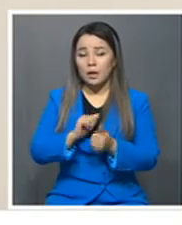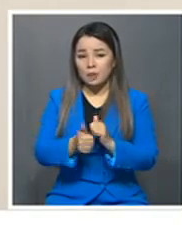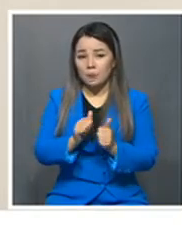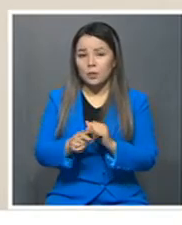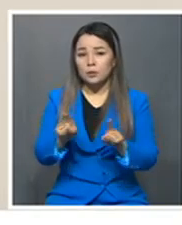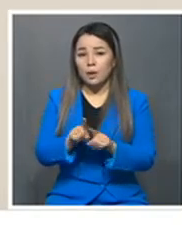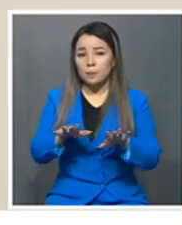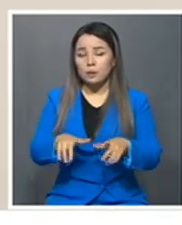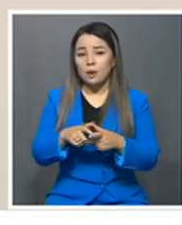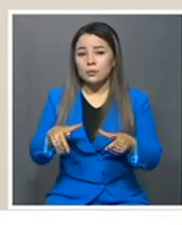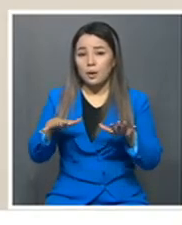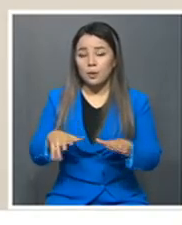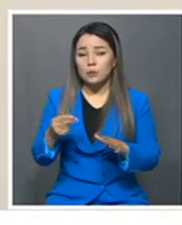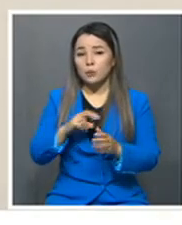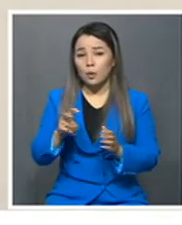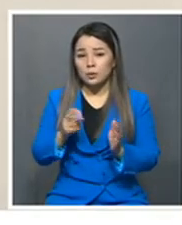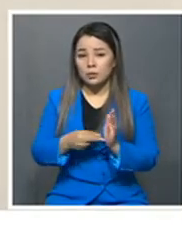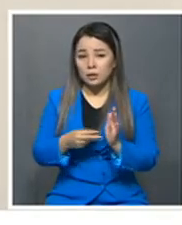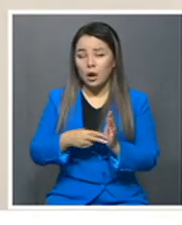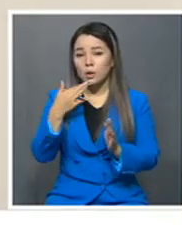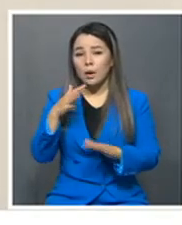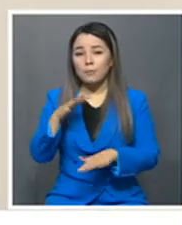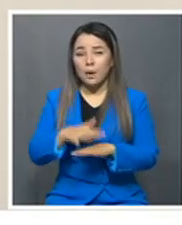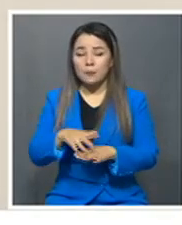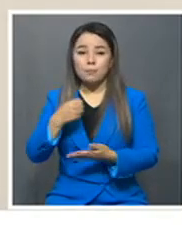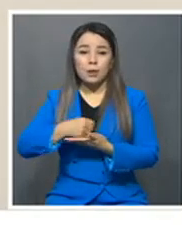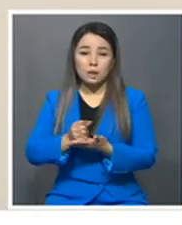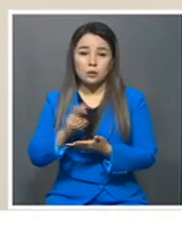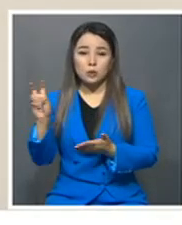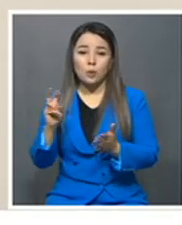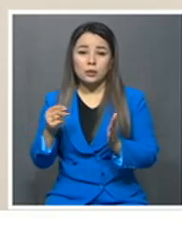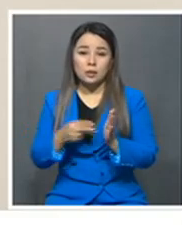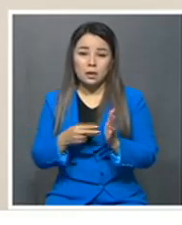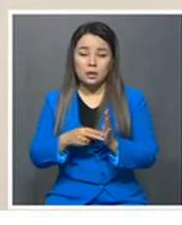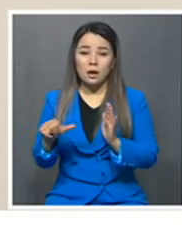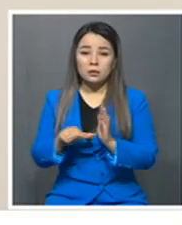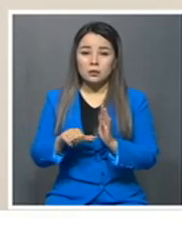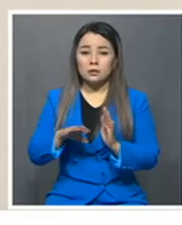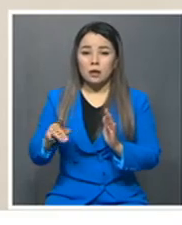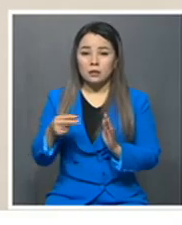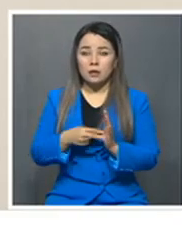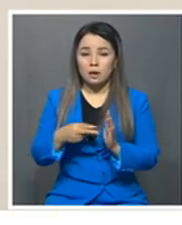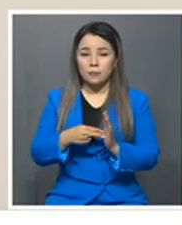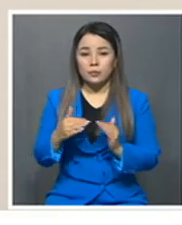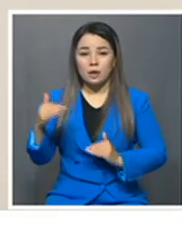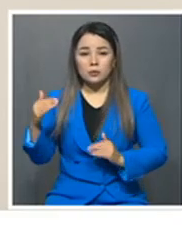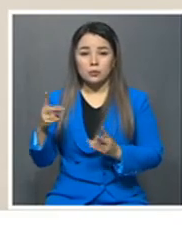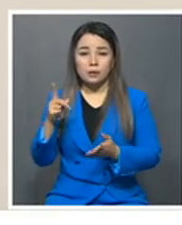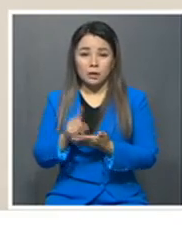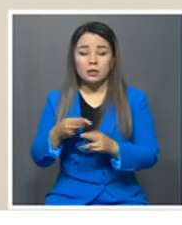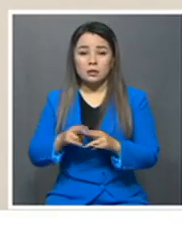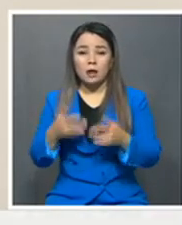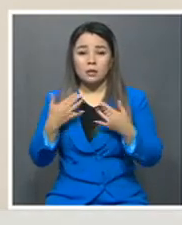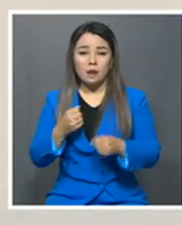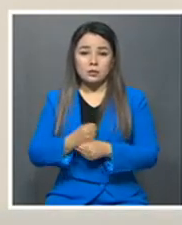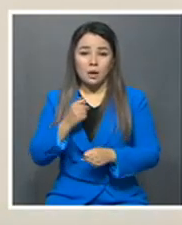пунктте сатылатын доллардың бағамы ұлттық банк бекіткен доллар бағамынан 6 теңге айырмашылықта болу керек. Яғни осындай бір